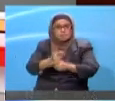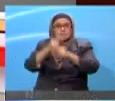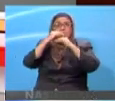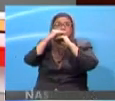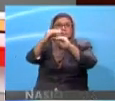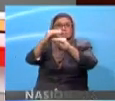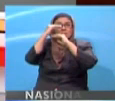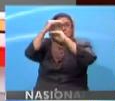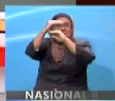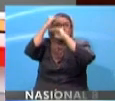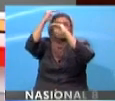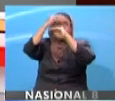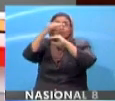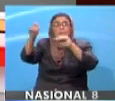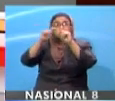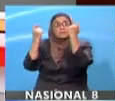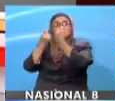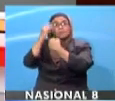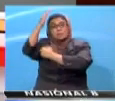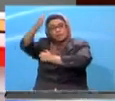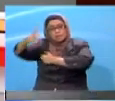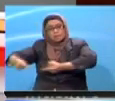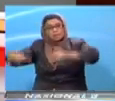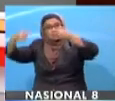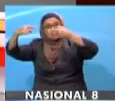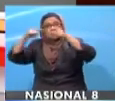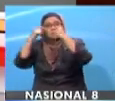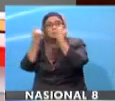yang akan ditentang skuad negara selepas ini.